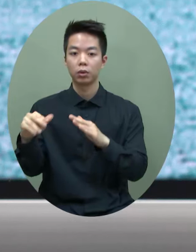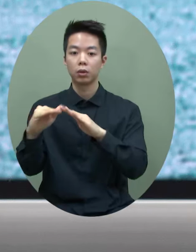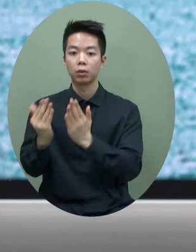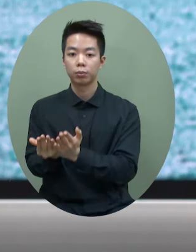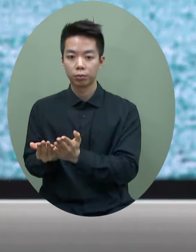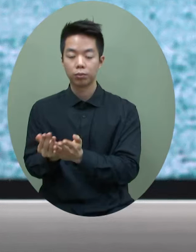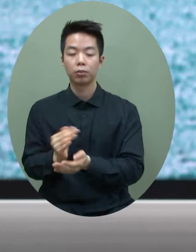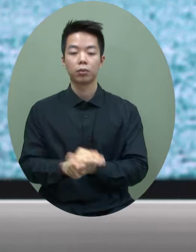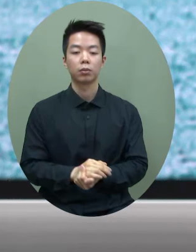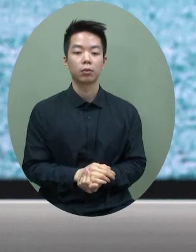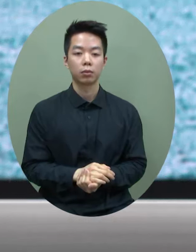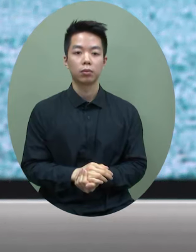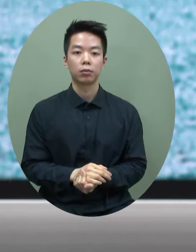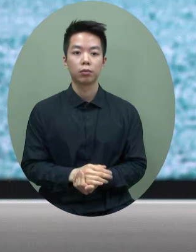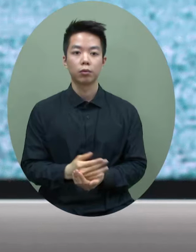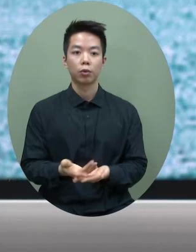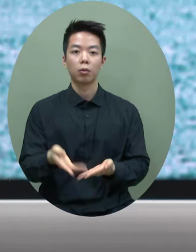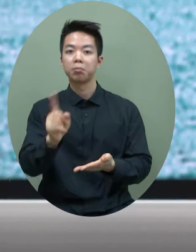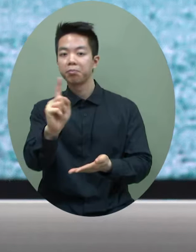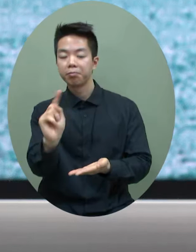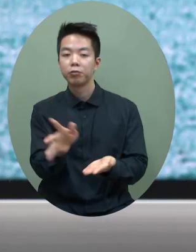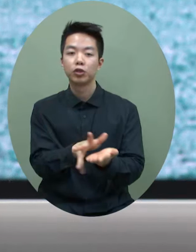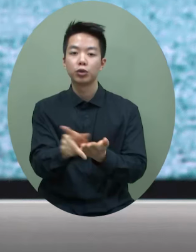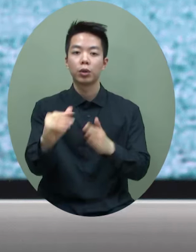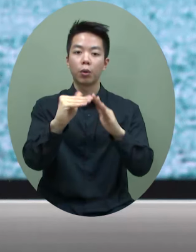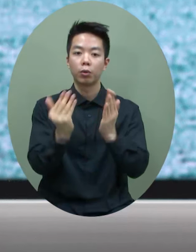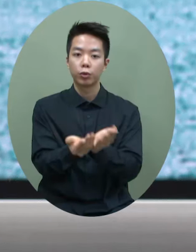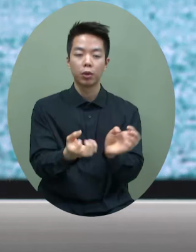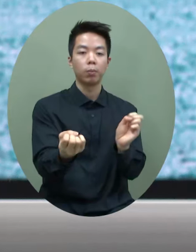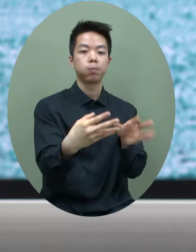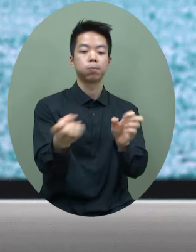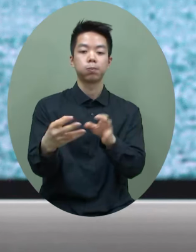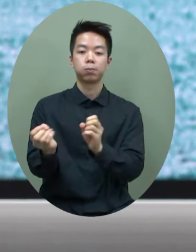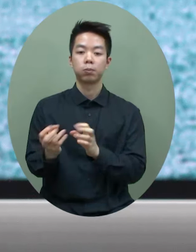和一部份的專科學院也都談過的就是在這個階段其實因為你制定很多硬性